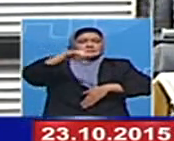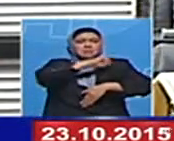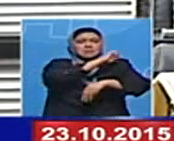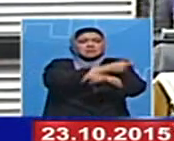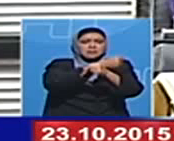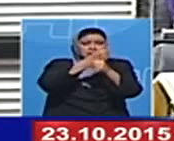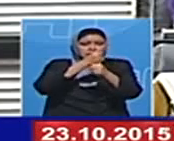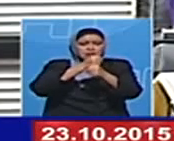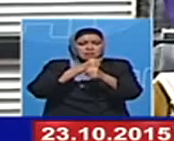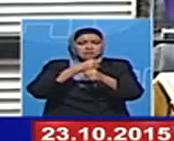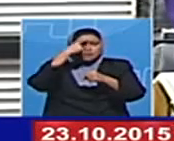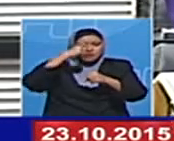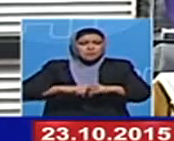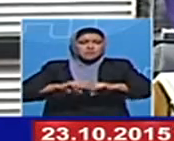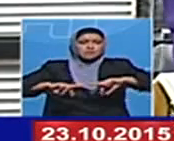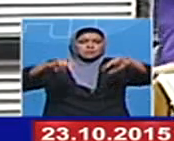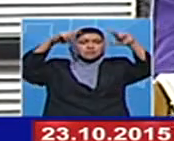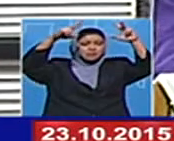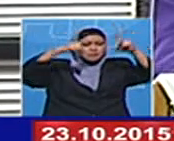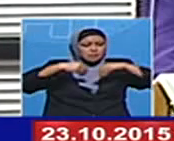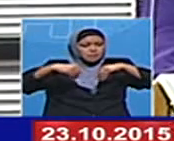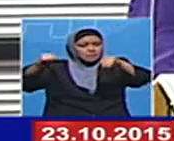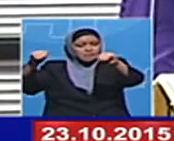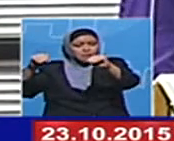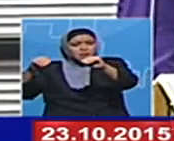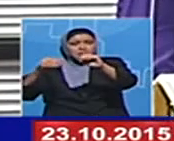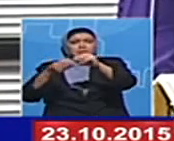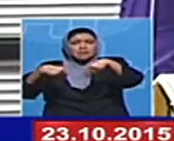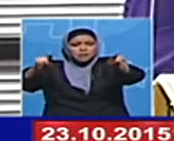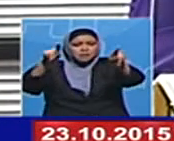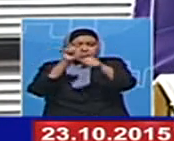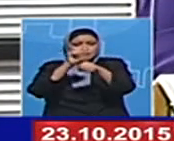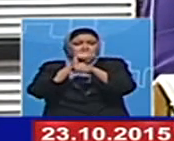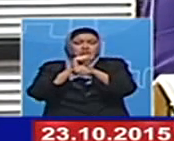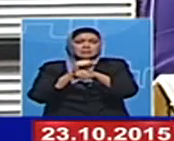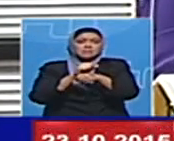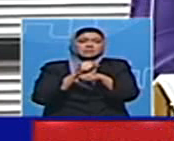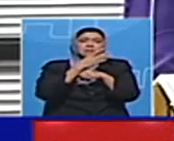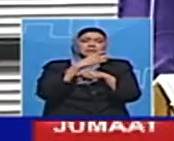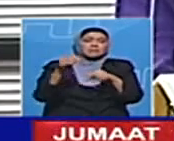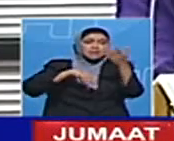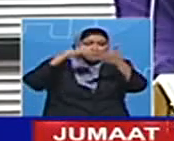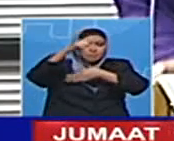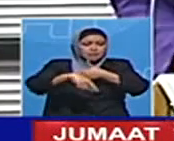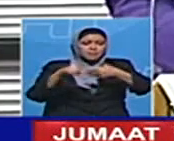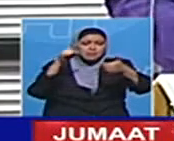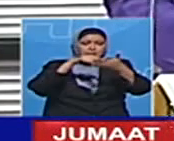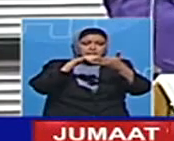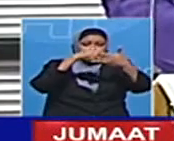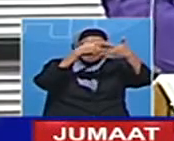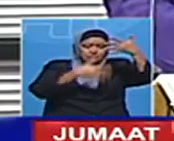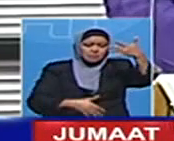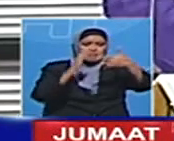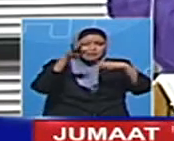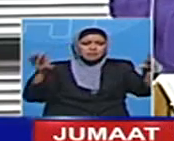kerja bagi meningkatkan kebolehpasaran tenaga kerja program Seti berikut akan dilaksanakan pertama memperuntukkan